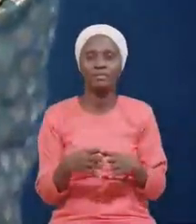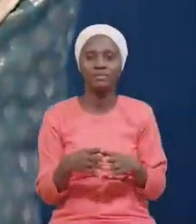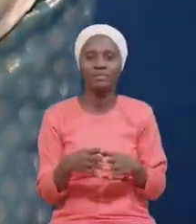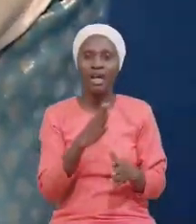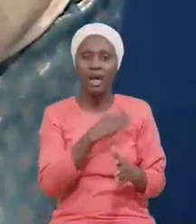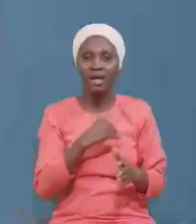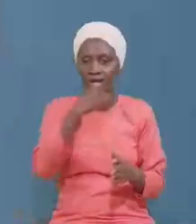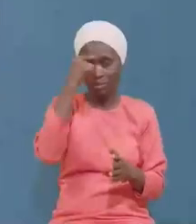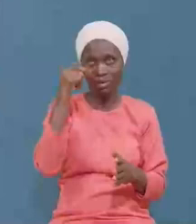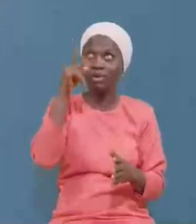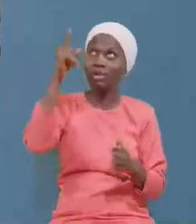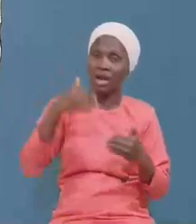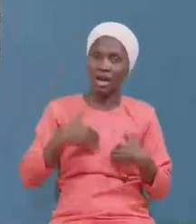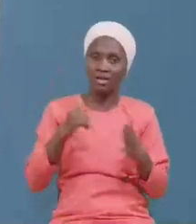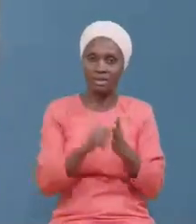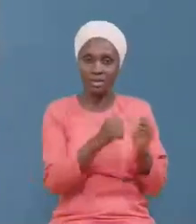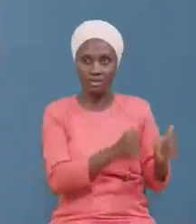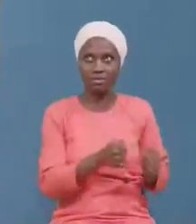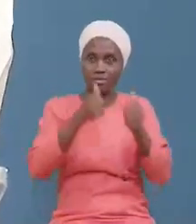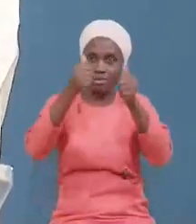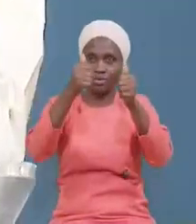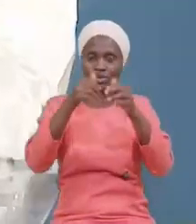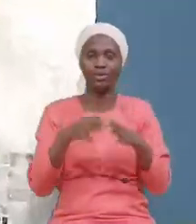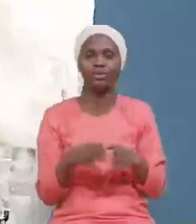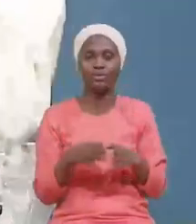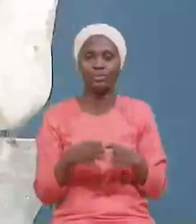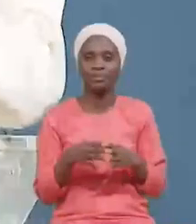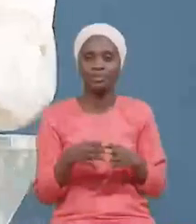Parce qu'il a détenu cette position.